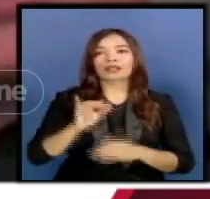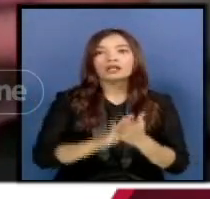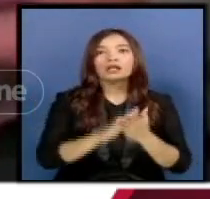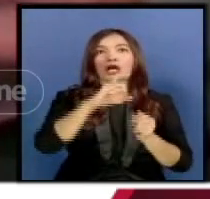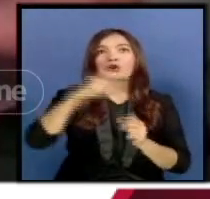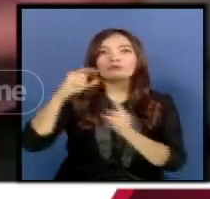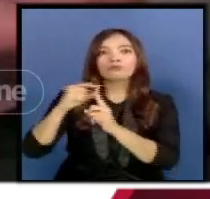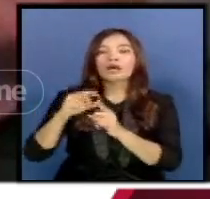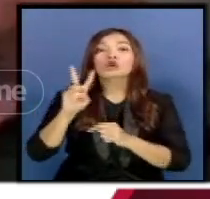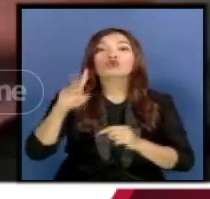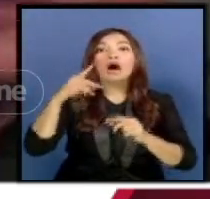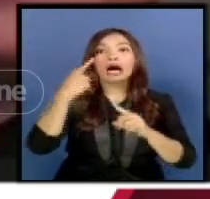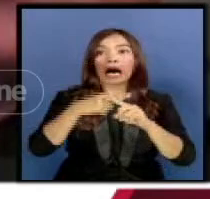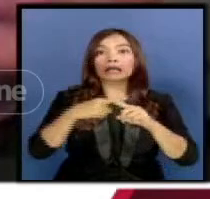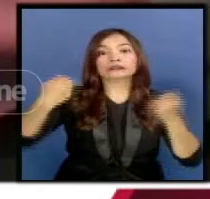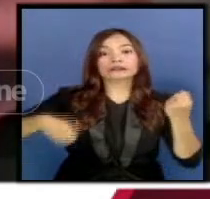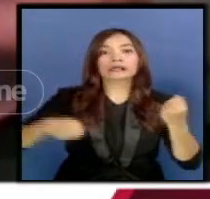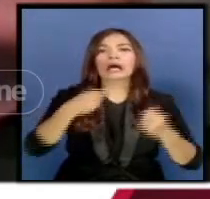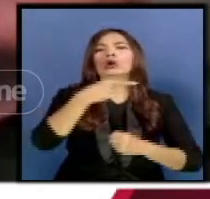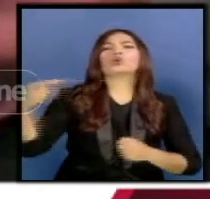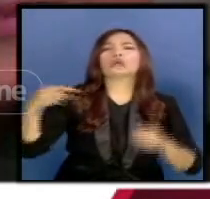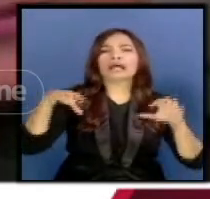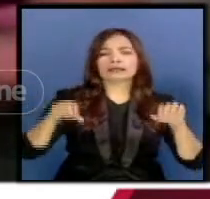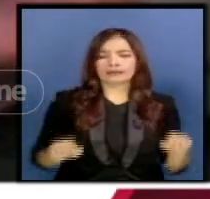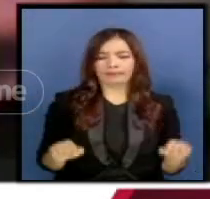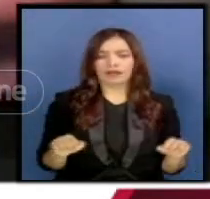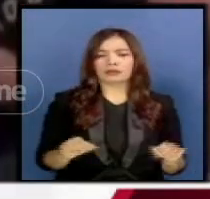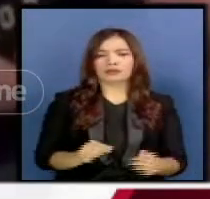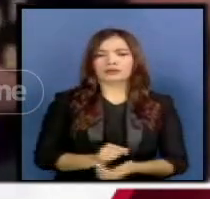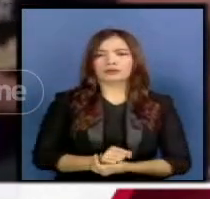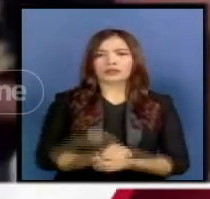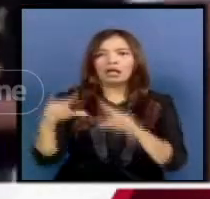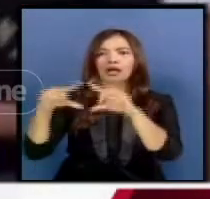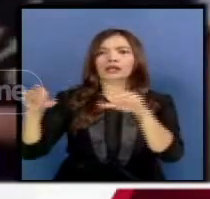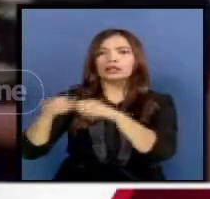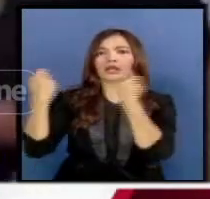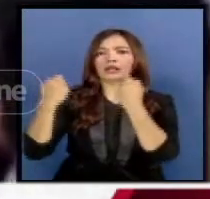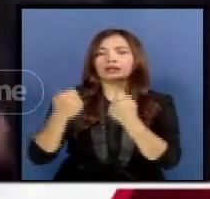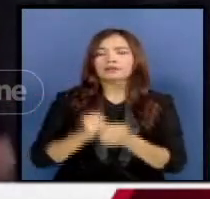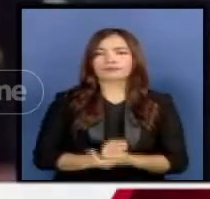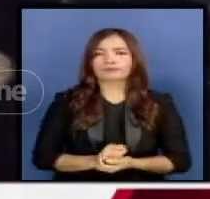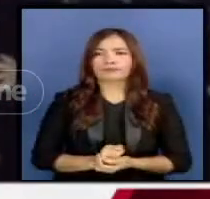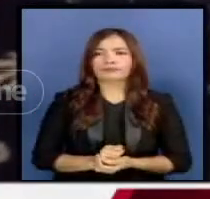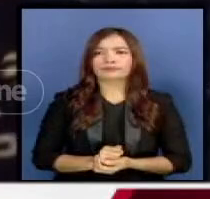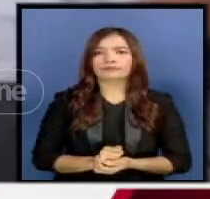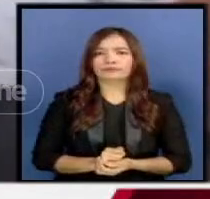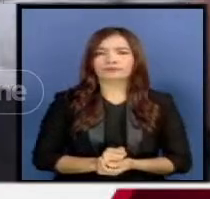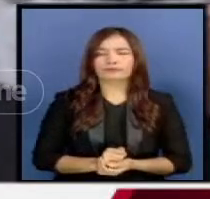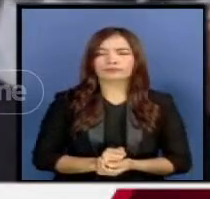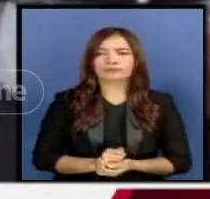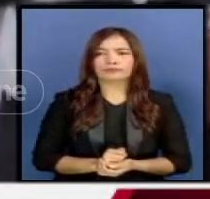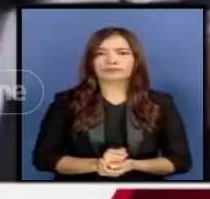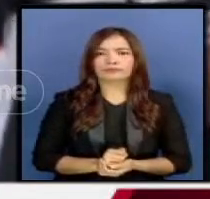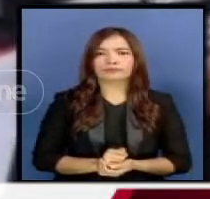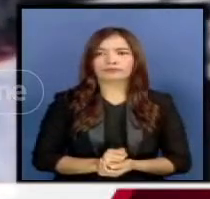2 kali show, saya rasa masih tetap aja kurang orang kurang tiket yang bisa didapat oleh orang-orang